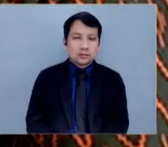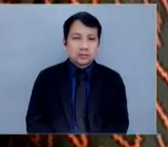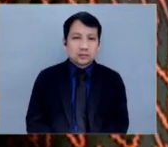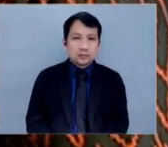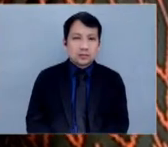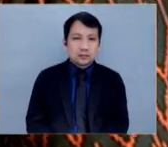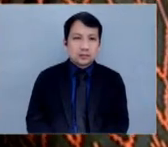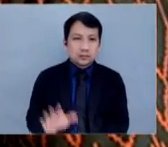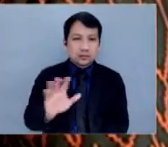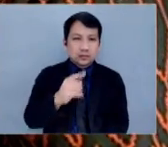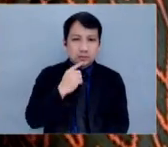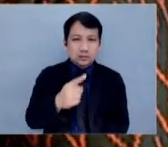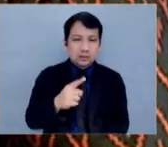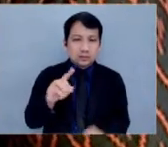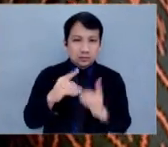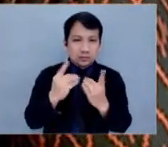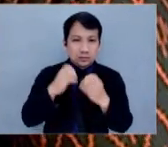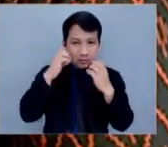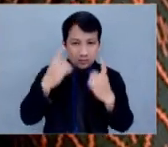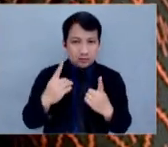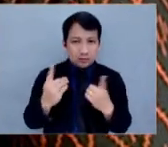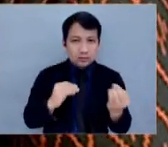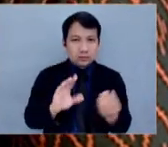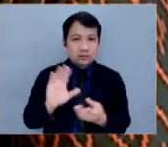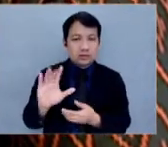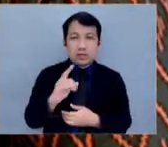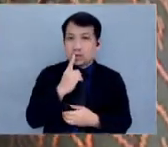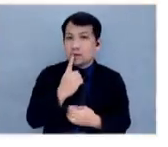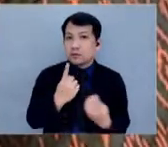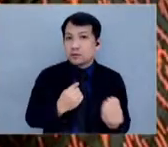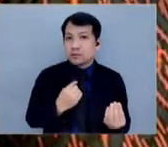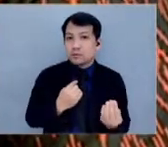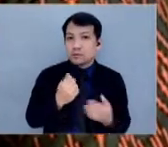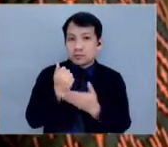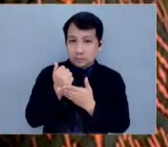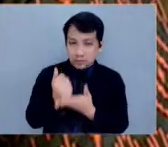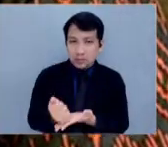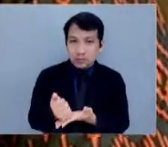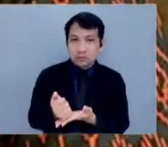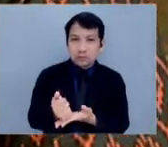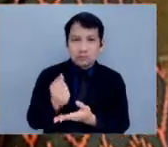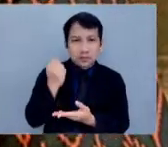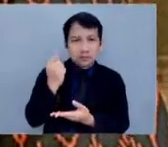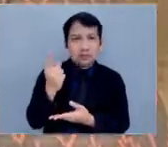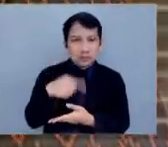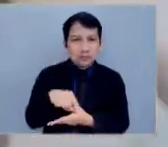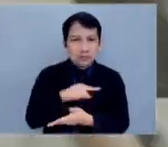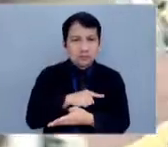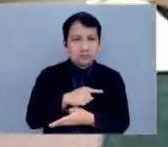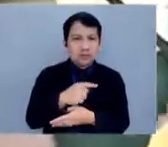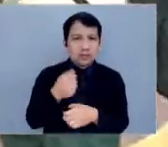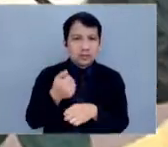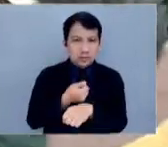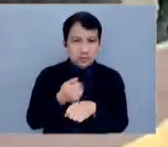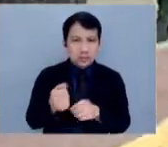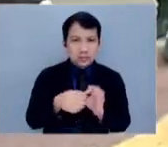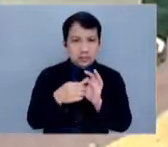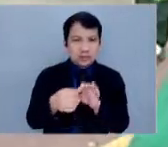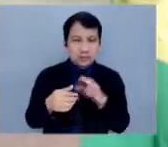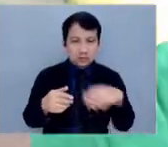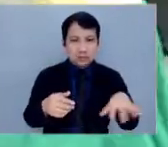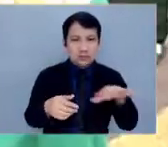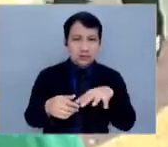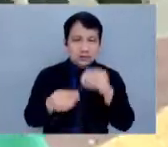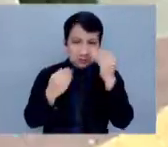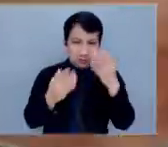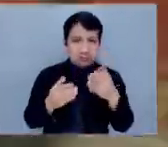ipapatupad ng DepEd, ipapagawa ng DepEd, kung hindi ito makakatulong. Naiintindihan natin, mahirap mag-adjust. Alas 5 pa lang naman ng